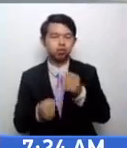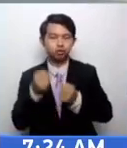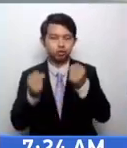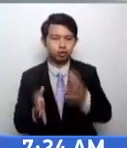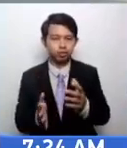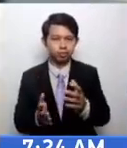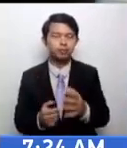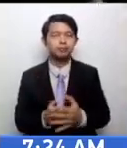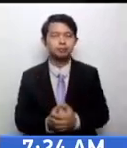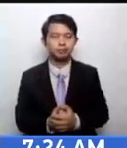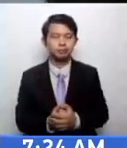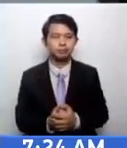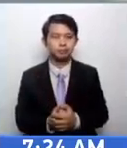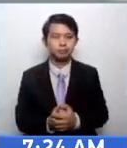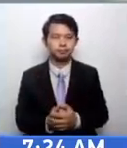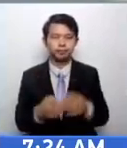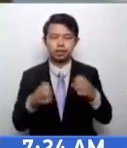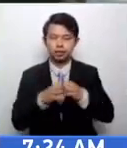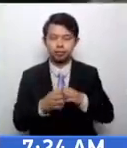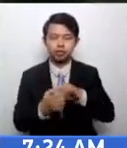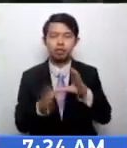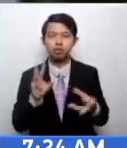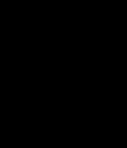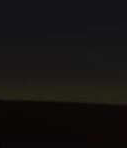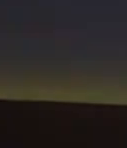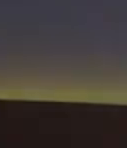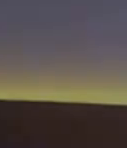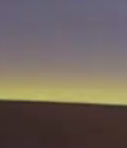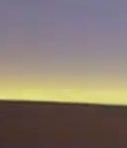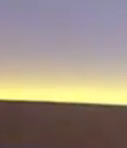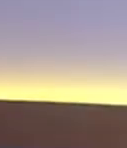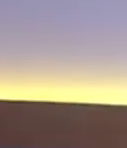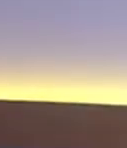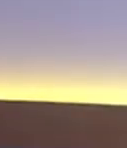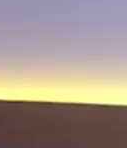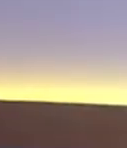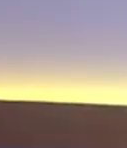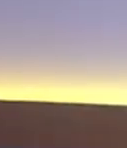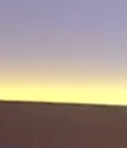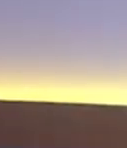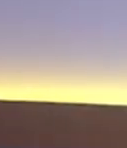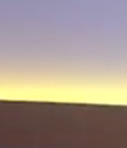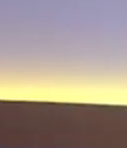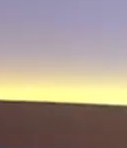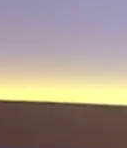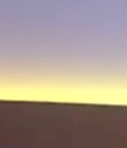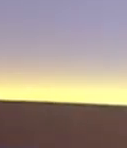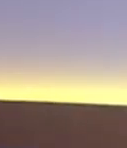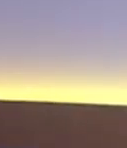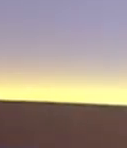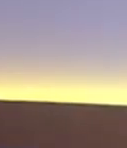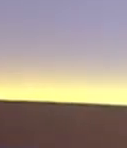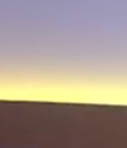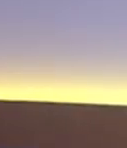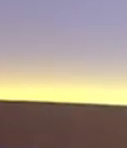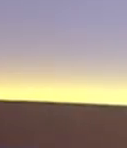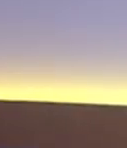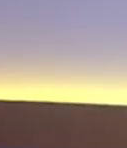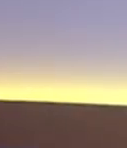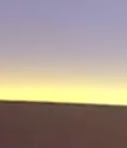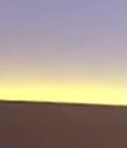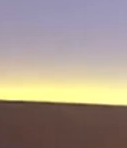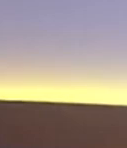Agustin para sa GMA Integrated News. Kapuso, mauna ka sa mga balita. Panoorin ang unang balita sa Unang Hirit at iba